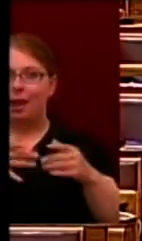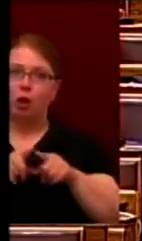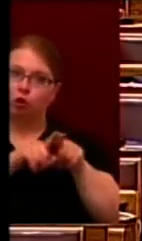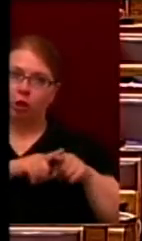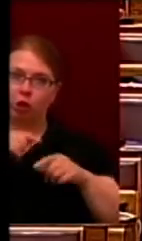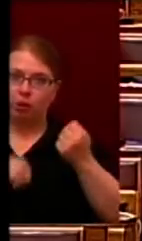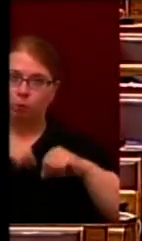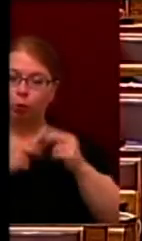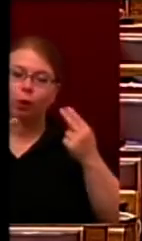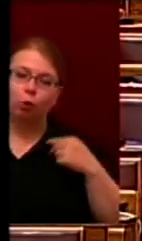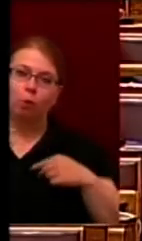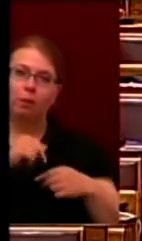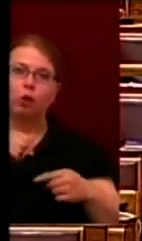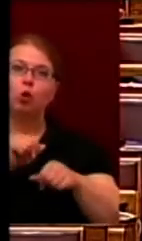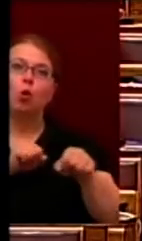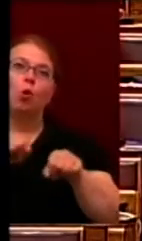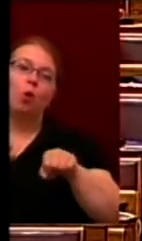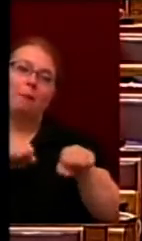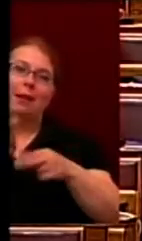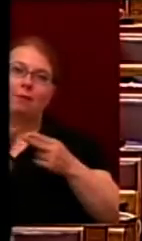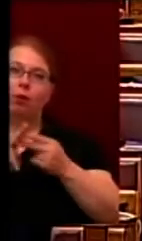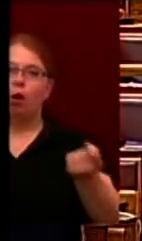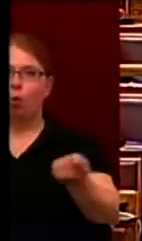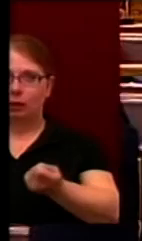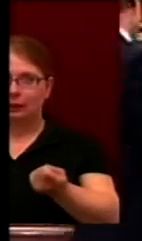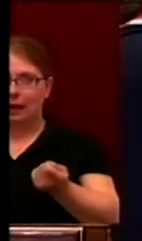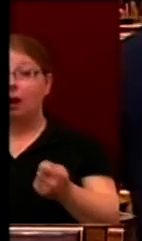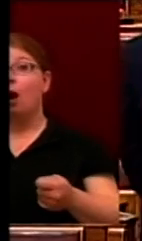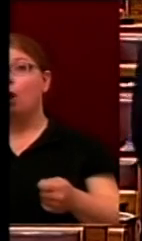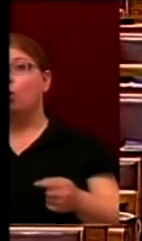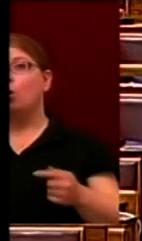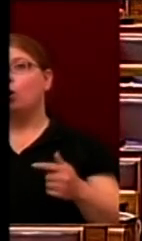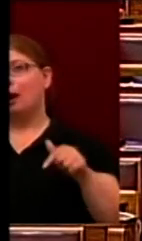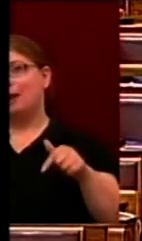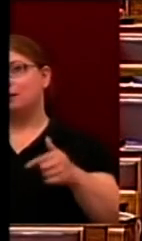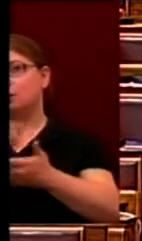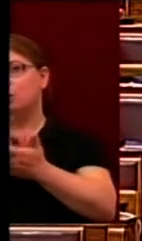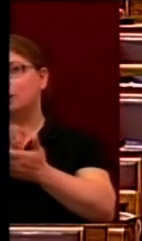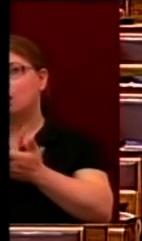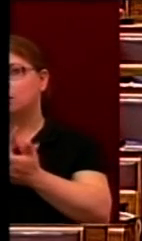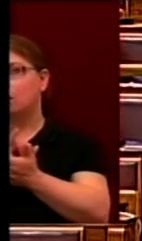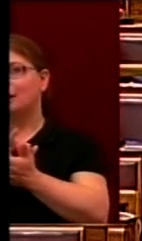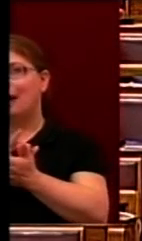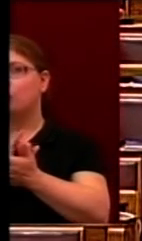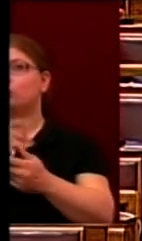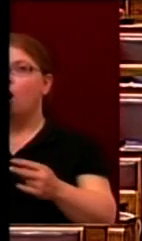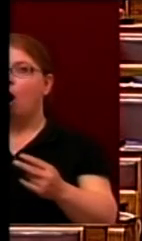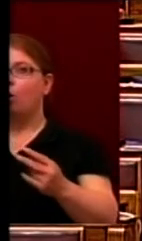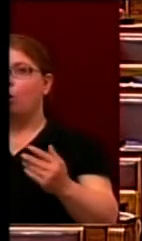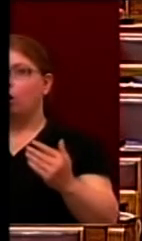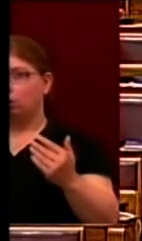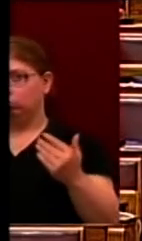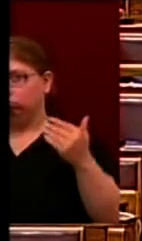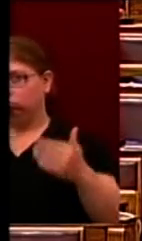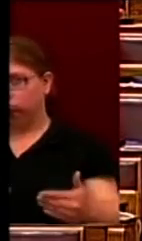is a kormányhivatal koordinálásában. Akkor fog majd leérni ennek a közigazgatásnak a lába a földre, az államigazgatásnak a